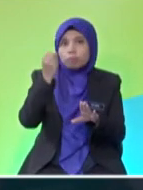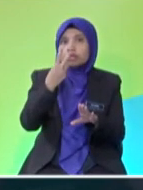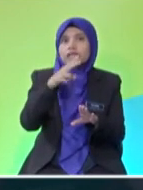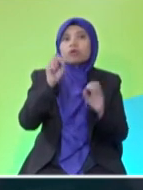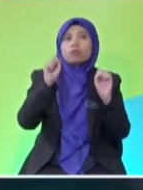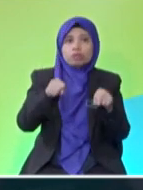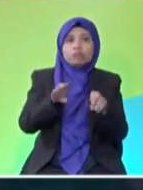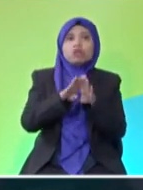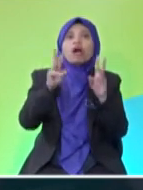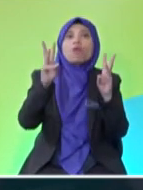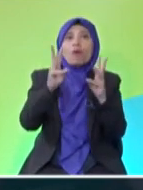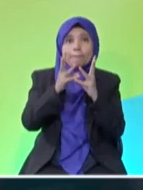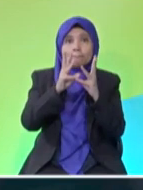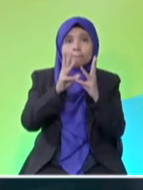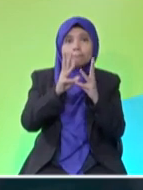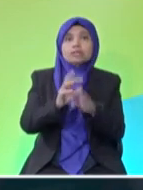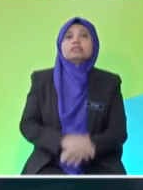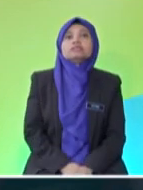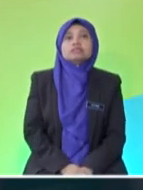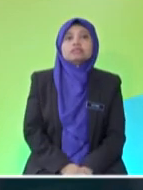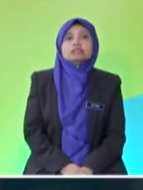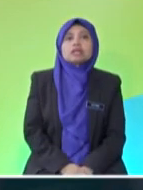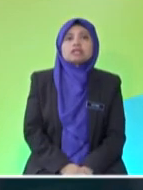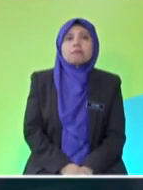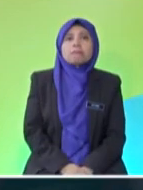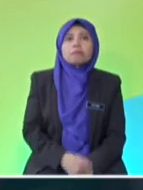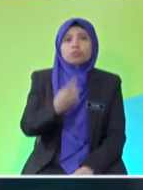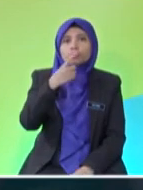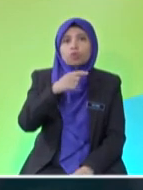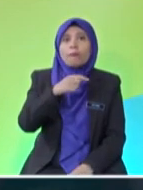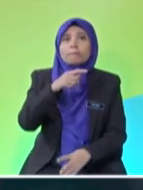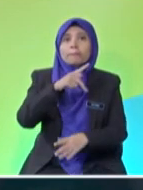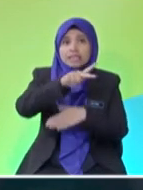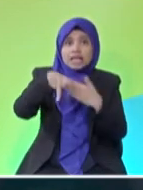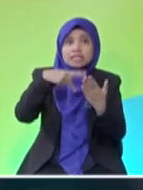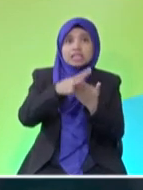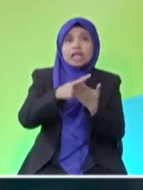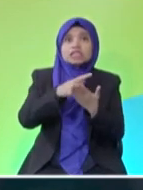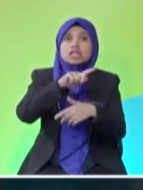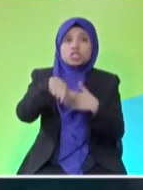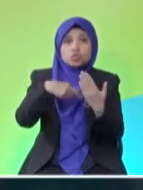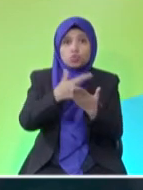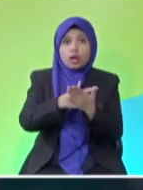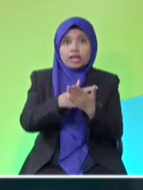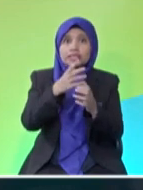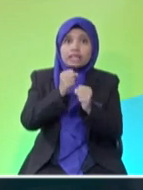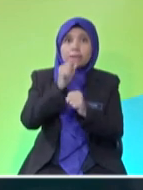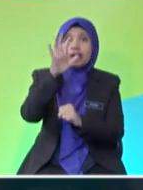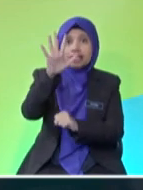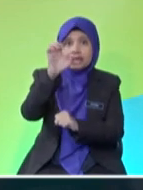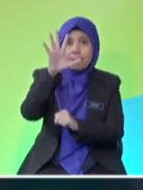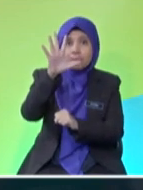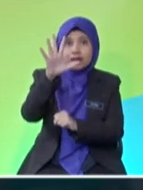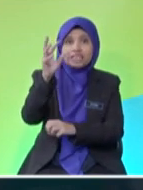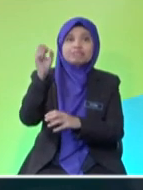berikut dan untuk pencak siram secara keseluruhannya saya berikan 5 bintang untuk Mira